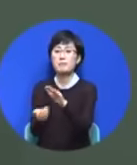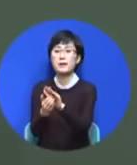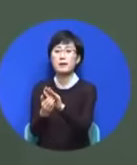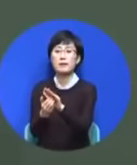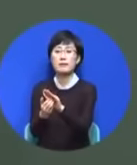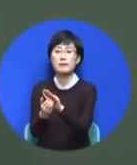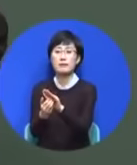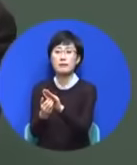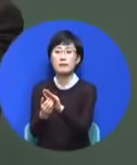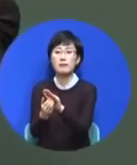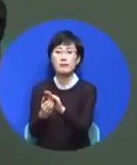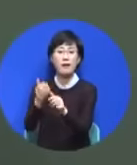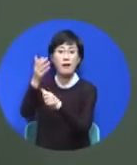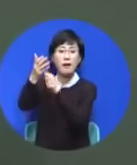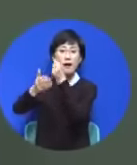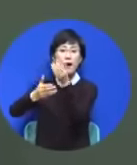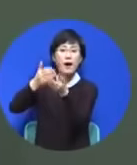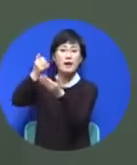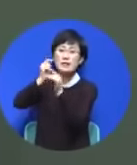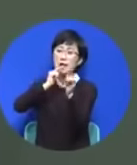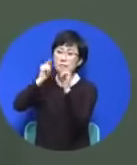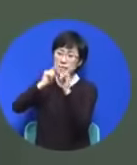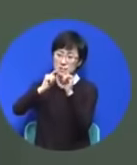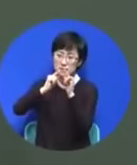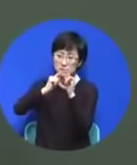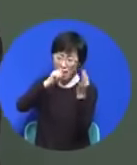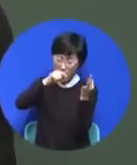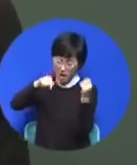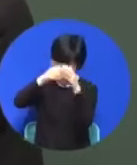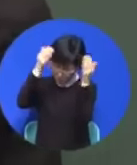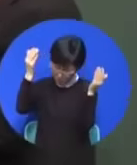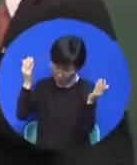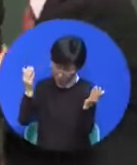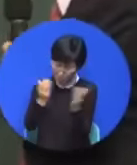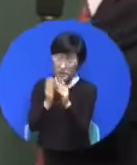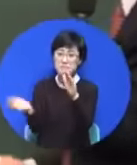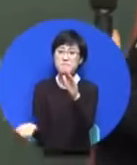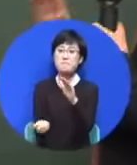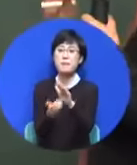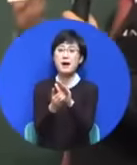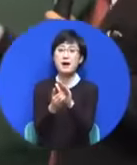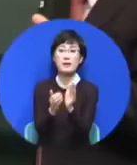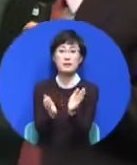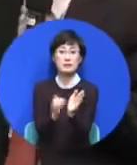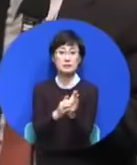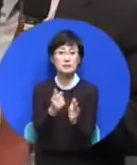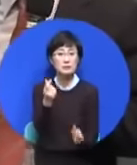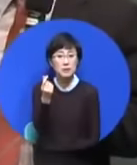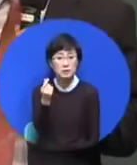망했 하나님의 말씀이 다 성 만